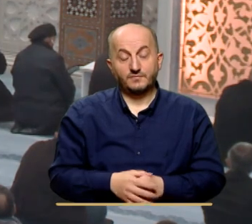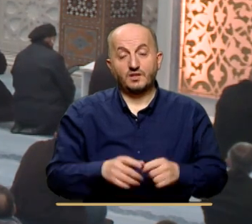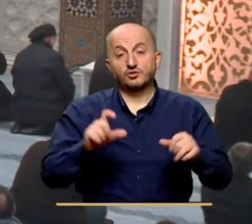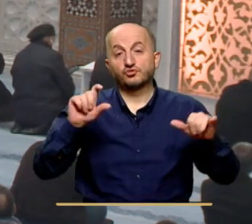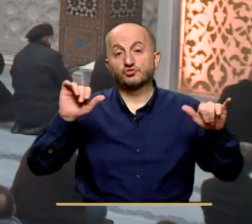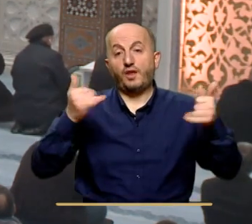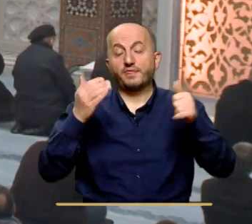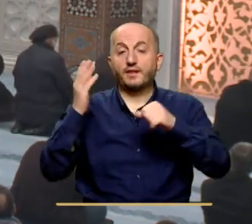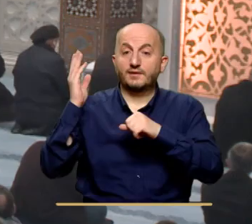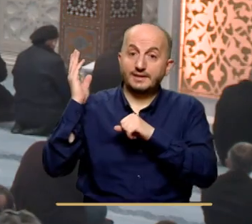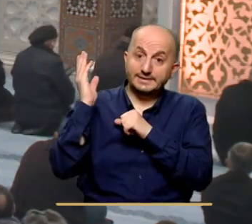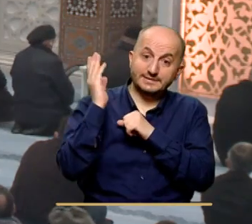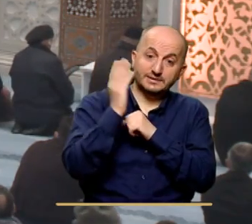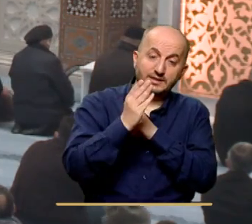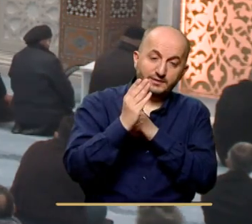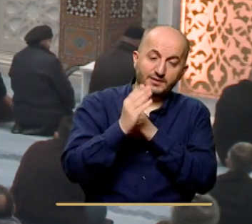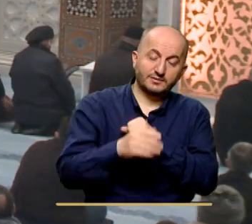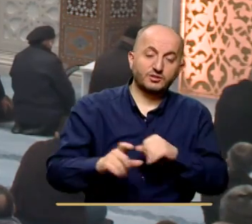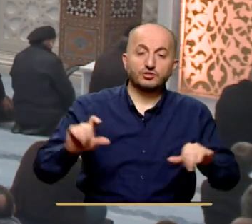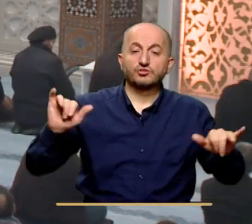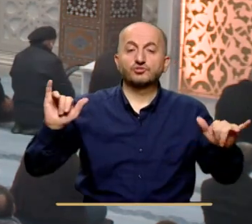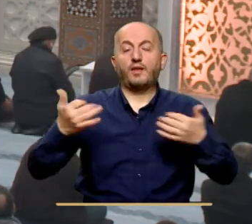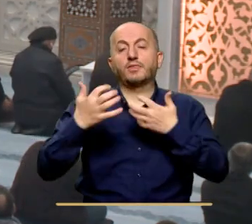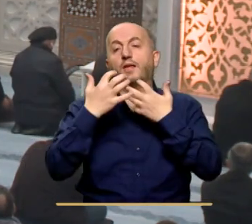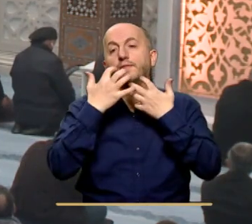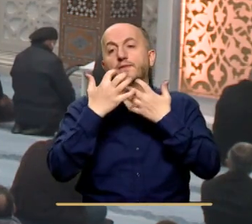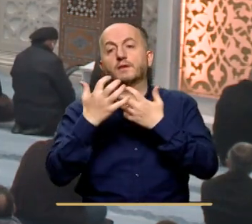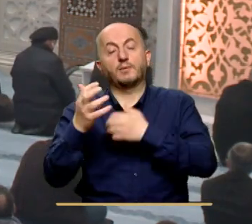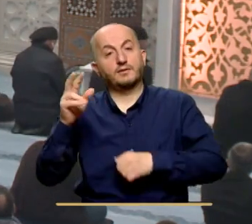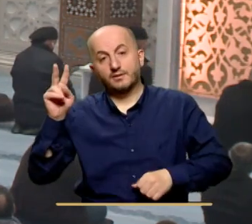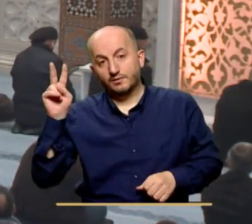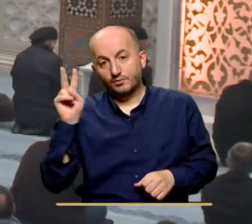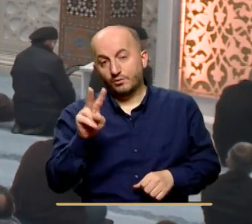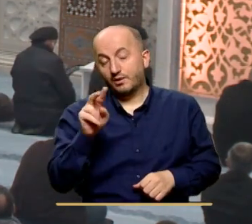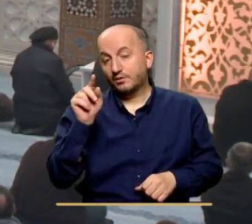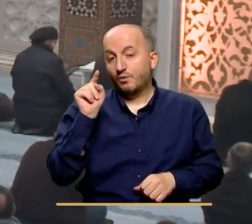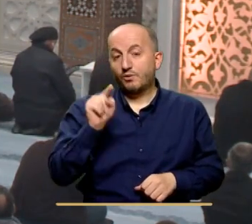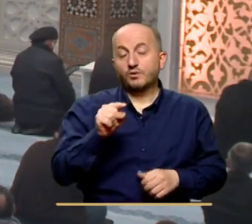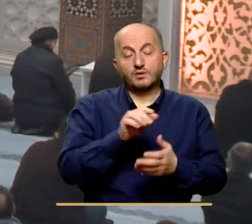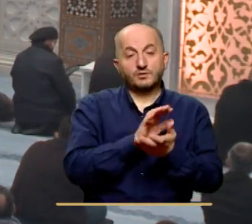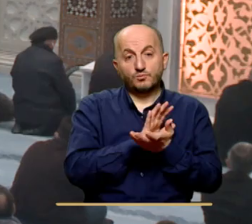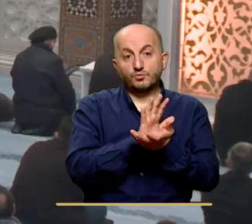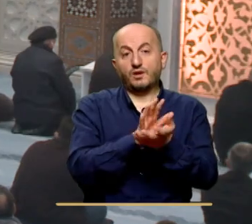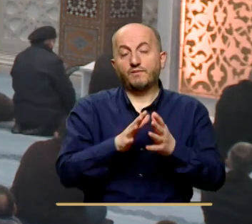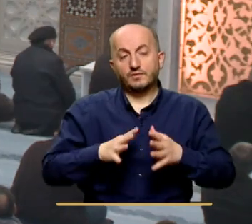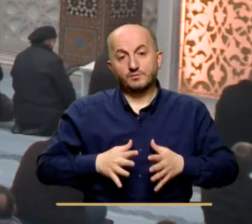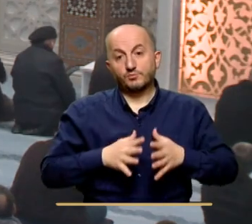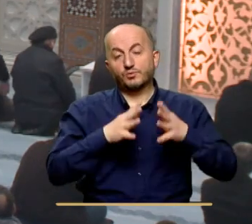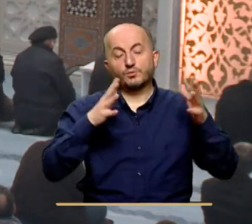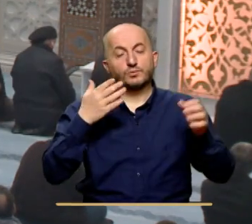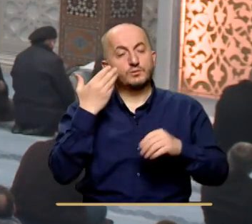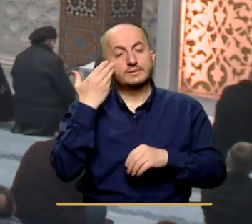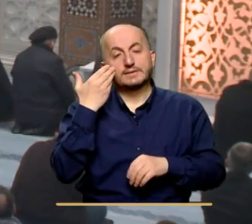cennete giden, cennet nimetlerini gören, oradaki mükafatın büyüklüğünü